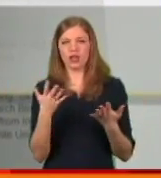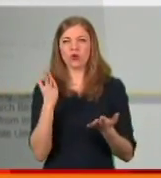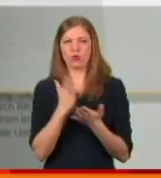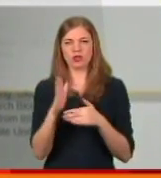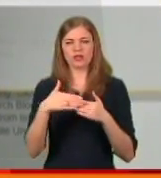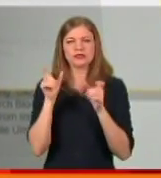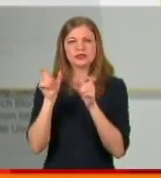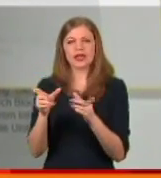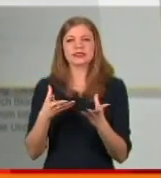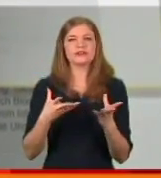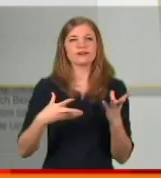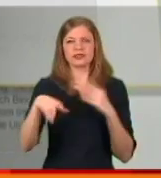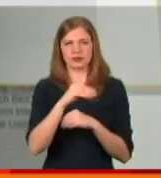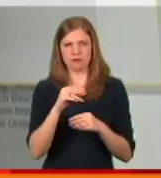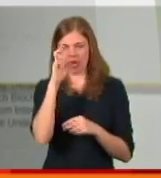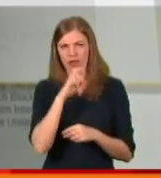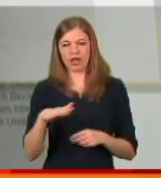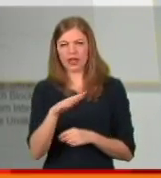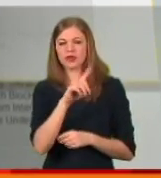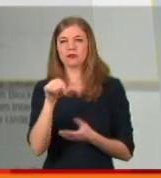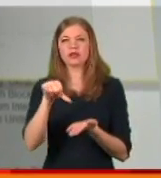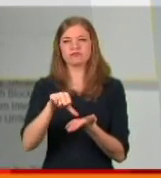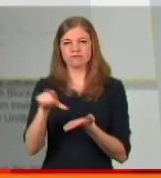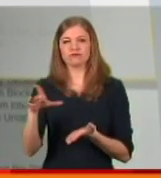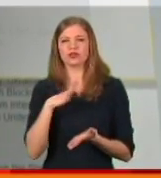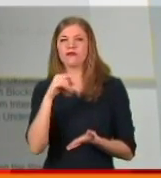накладені санкції всіма залученими країнами за роль, яку він